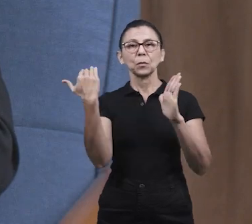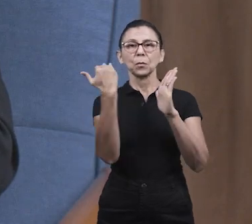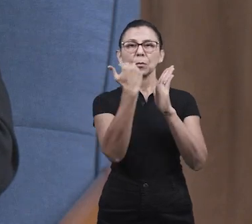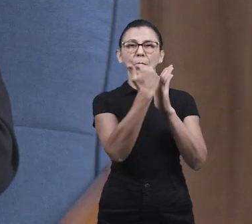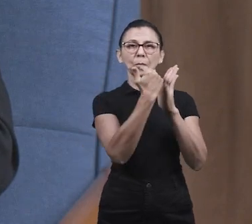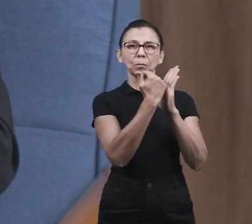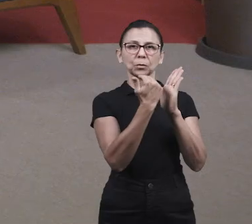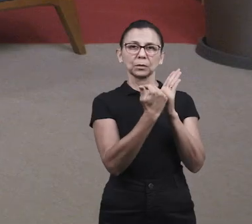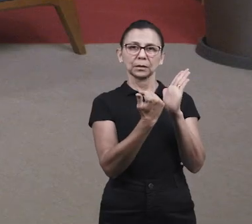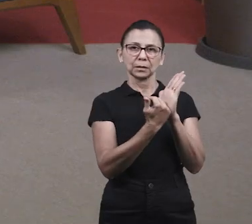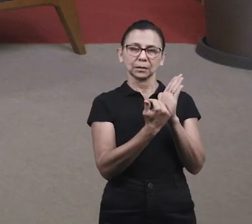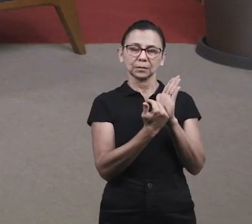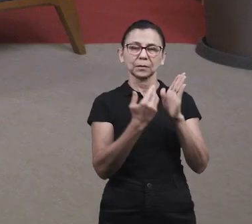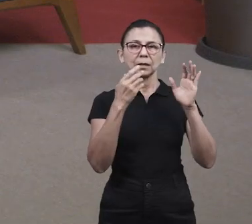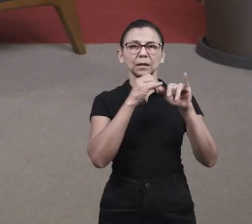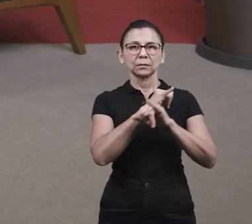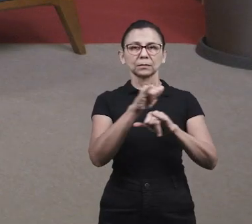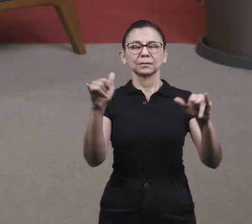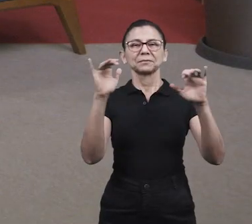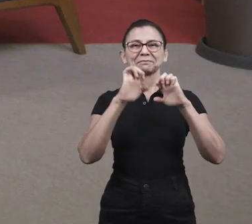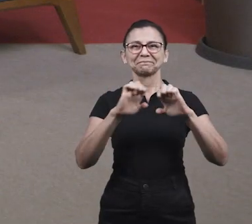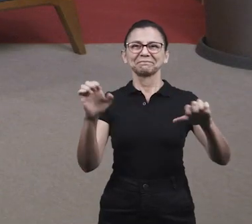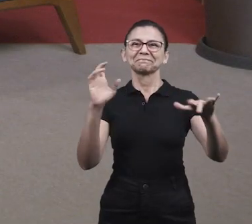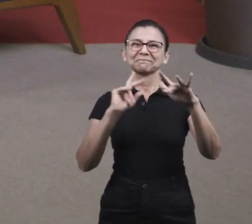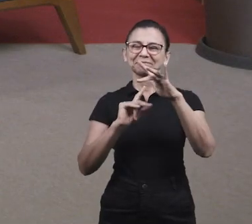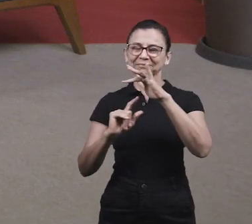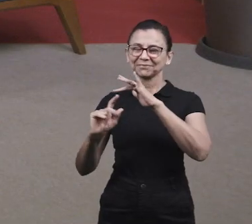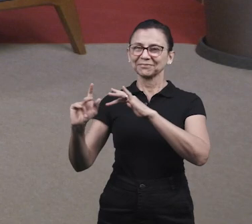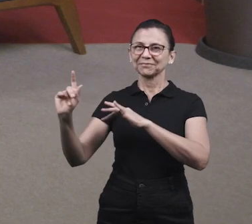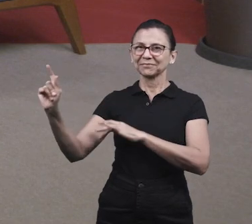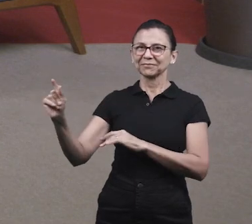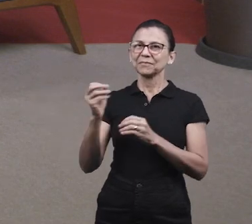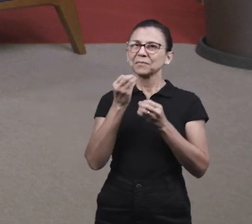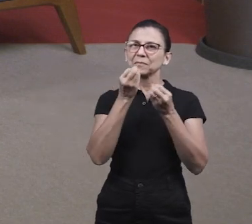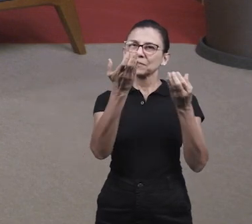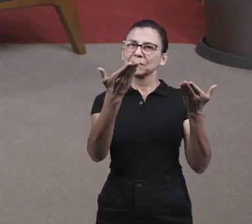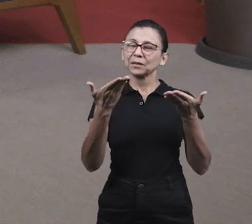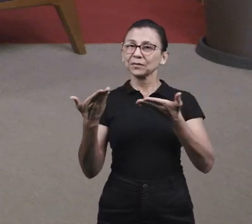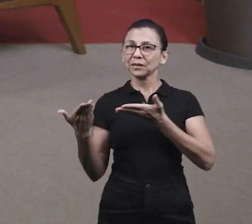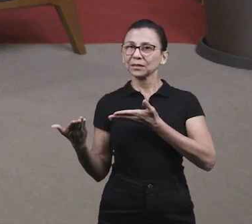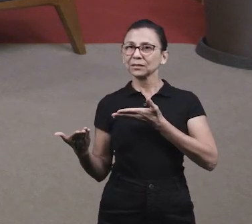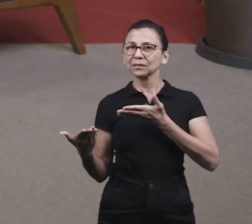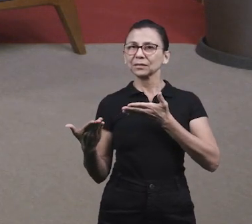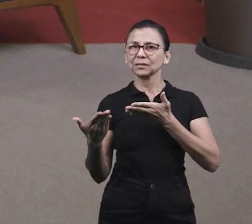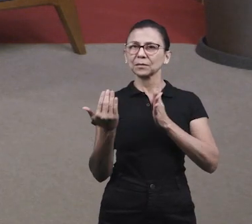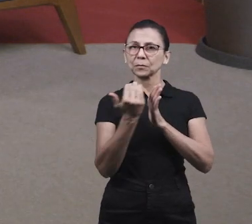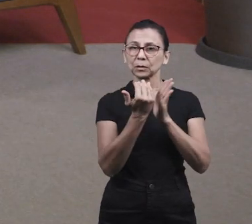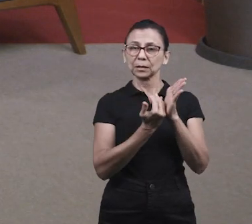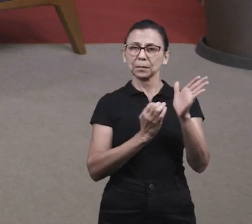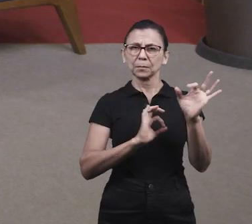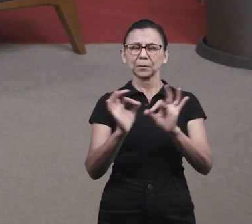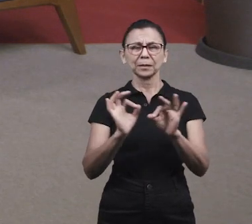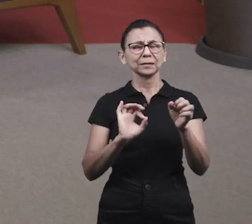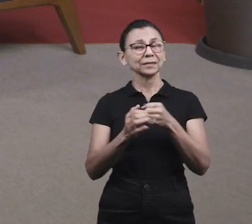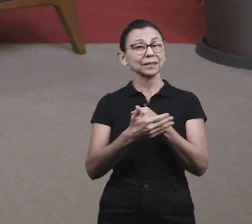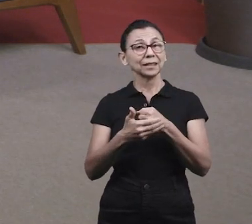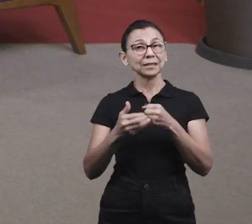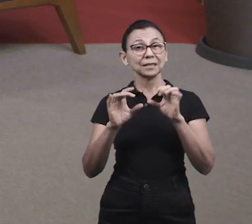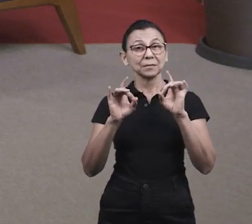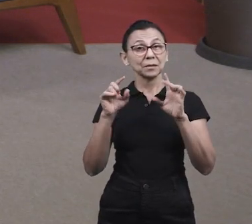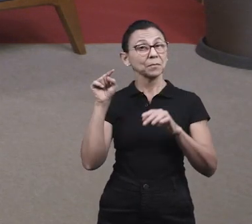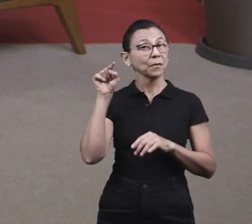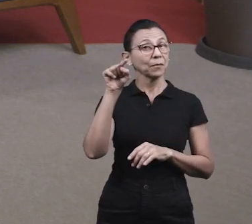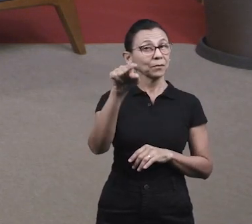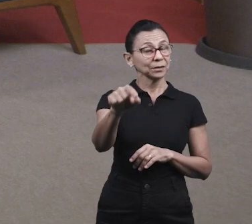édition de plus de la programmation en annonçant l'Évangile éternel. Soyez bienvenus à cette programmation qui est préparée avec tous les